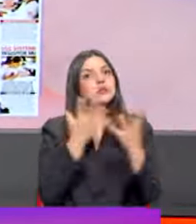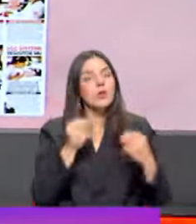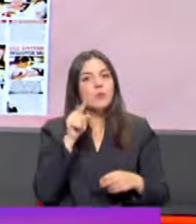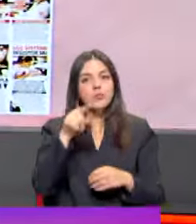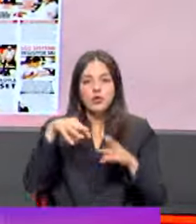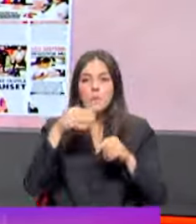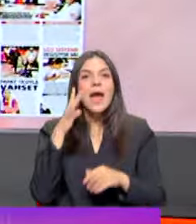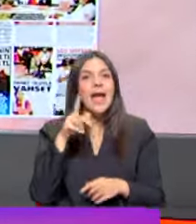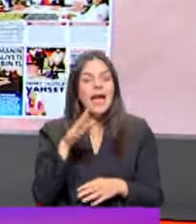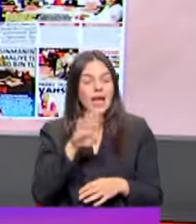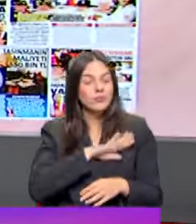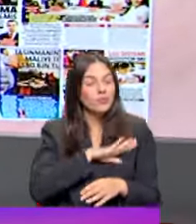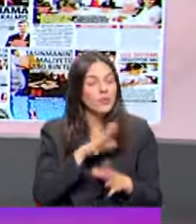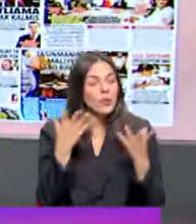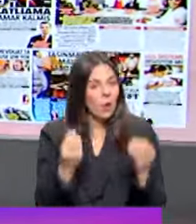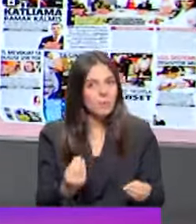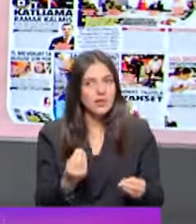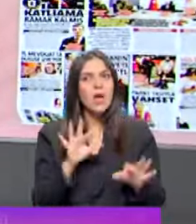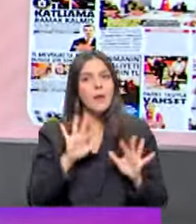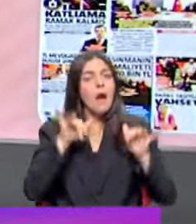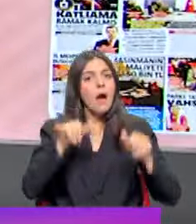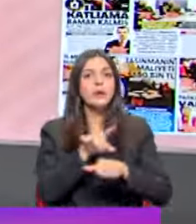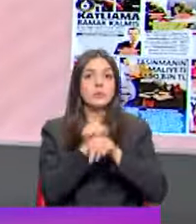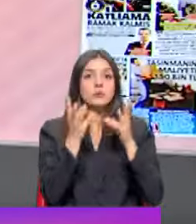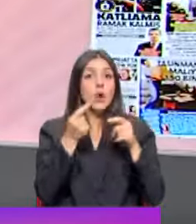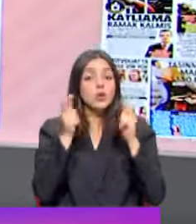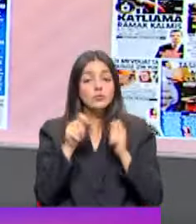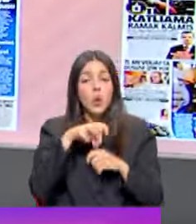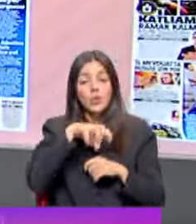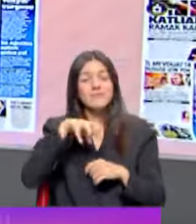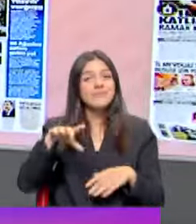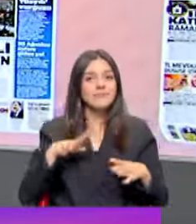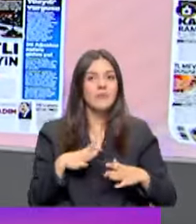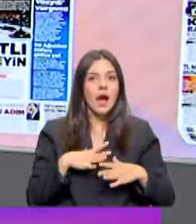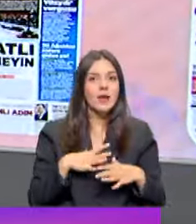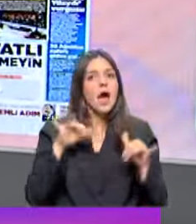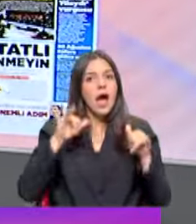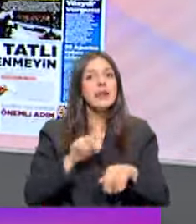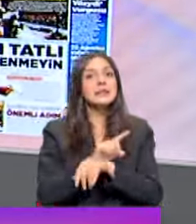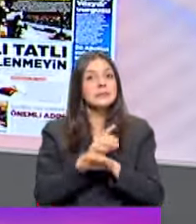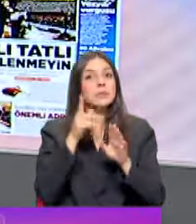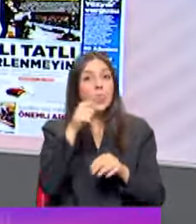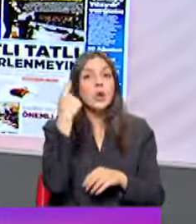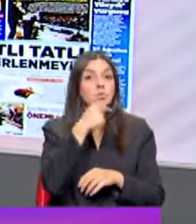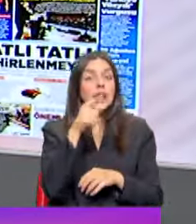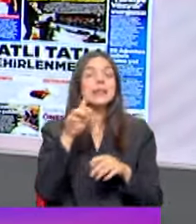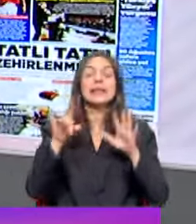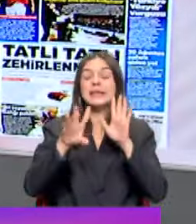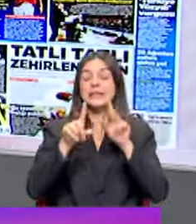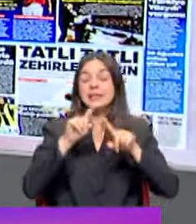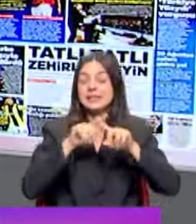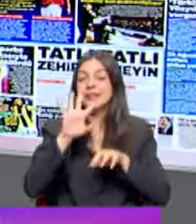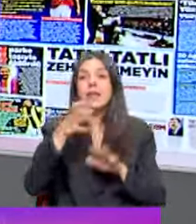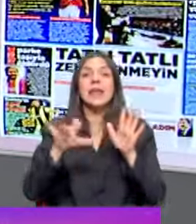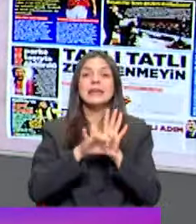evladı olmanın çok güzel yönleri var. Ama aynı zamanda çok zor tarafları da var. O yüzden Ezgi Gözeger hesapları X ve Instagram